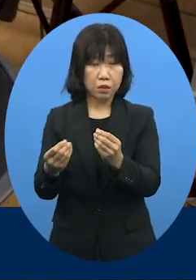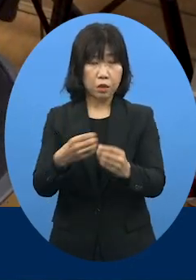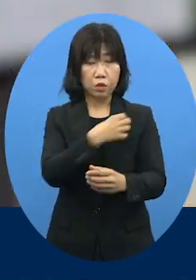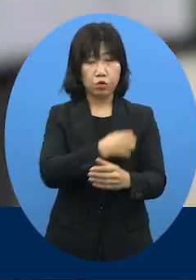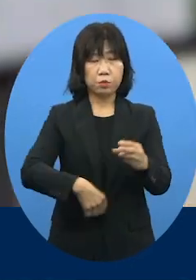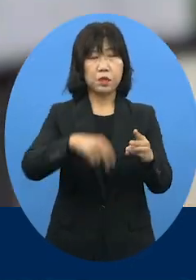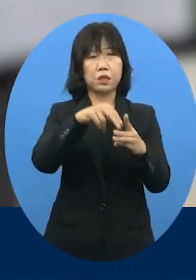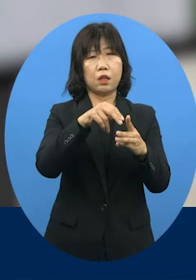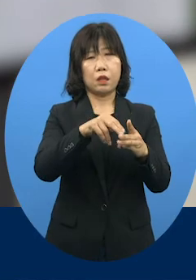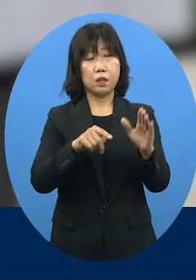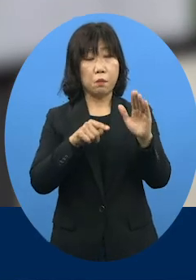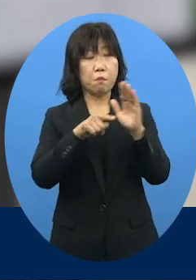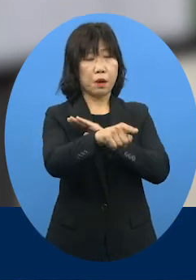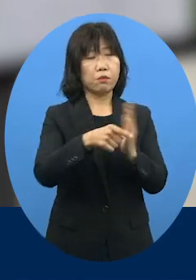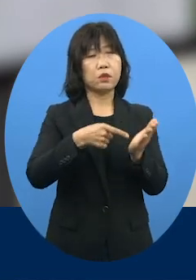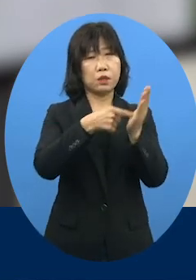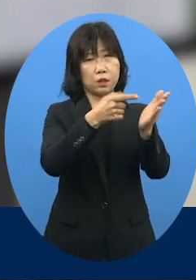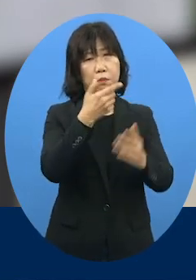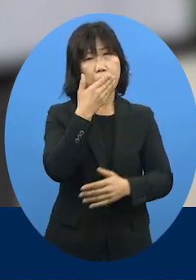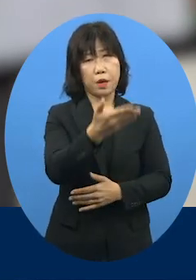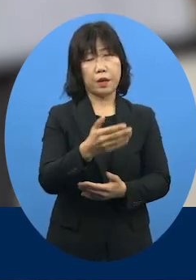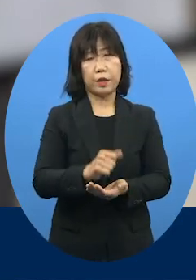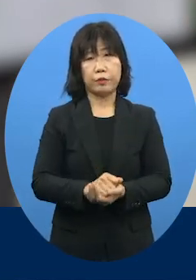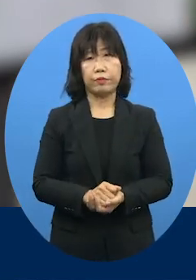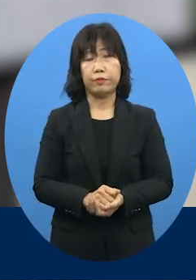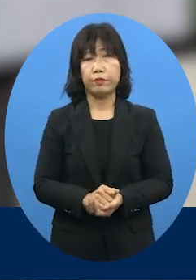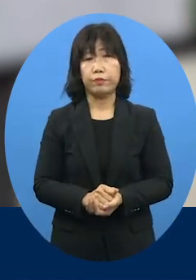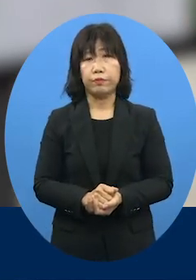주소지 통 주민센터로 방문 신청하면 됩니다